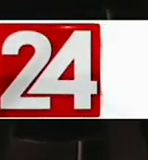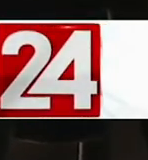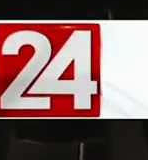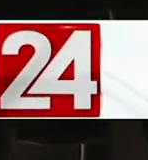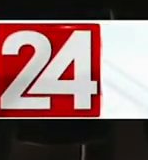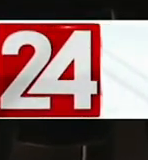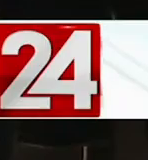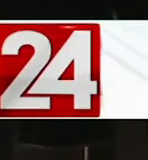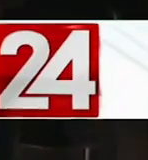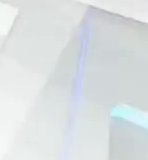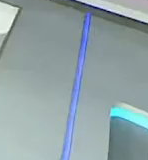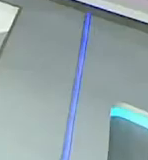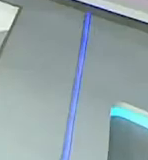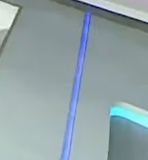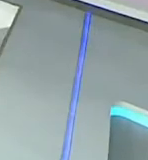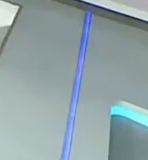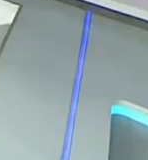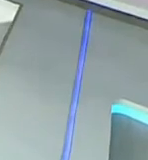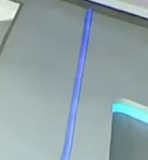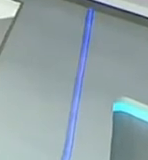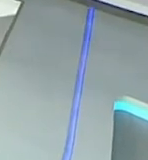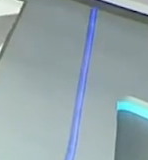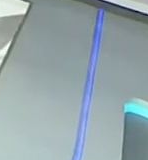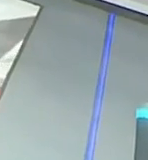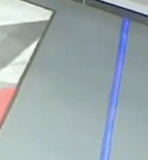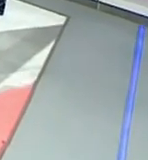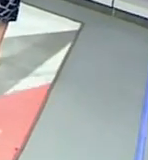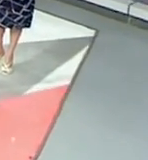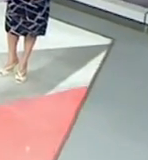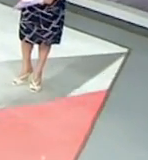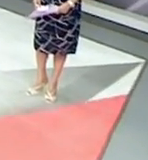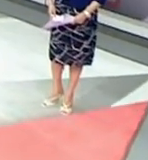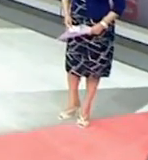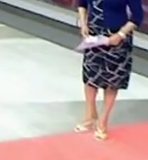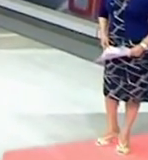Tuloy-tuloy ang pagtutok dito lang sa 24 oras.